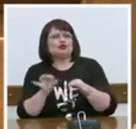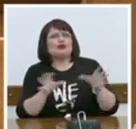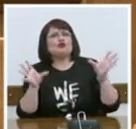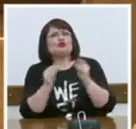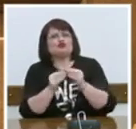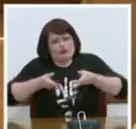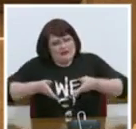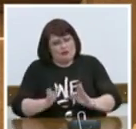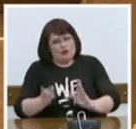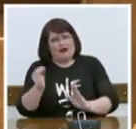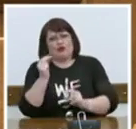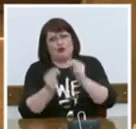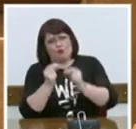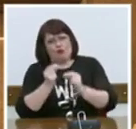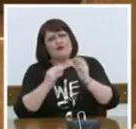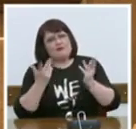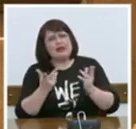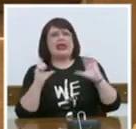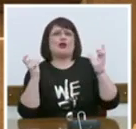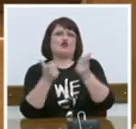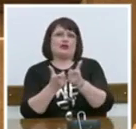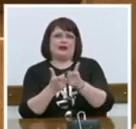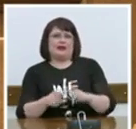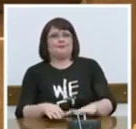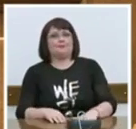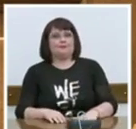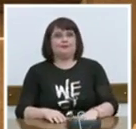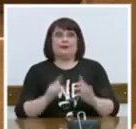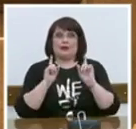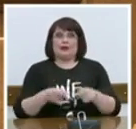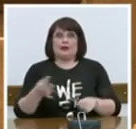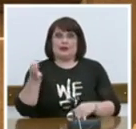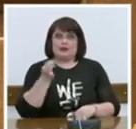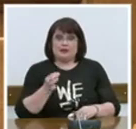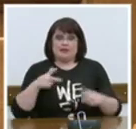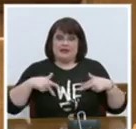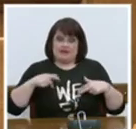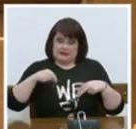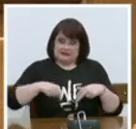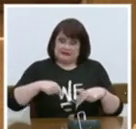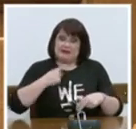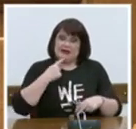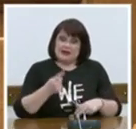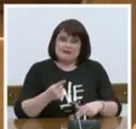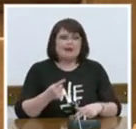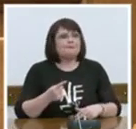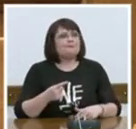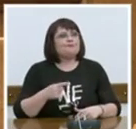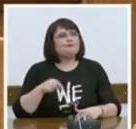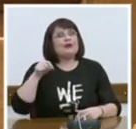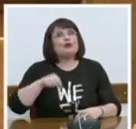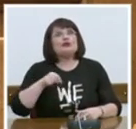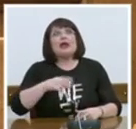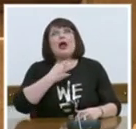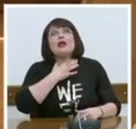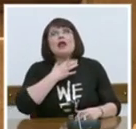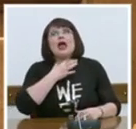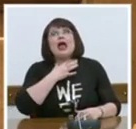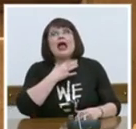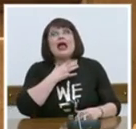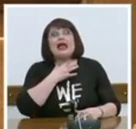δημογραφικό. Μάλιστα, αποφάσισε ως κυβέρνηση σήμερα πως αυτός ο τόπος έχει ανάγκη να υπάρξει νέο